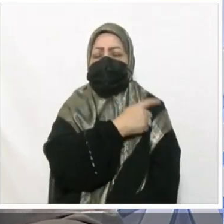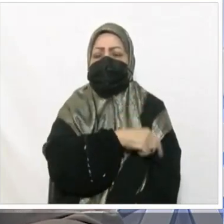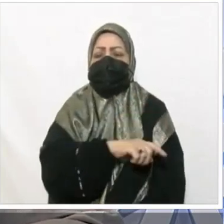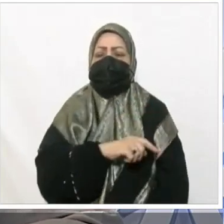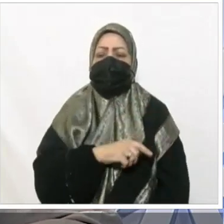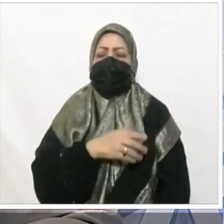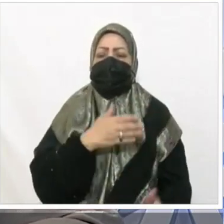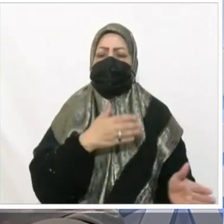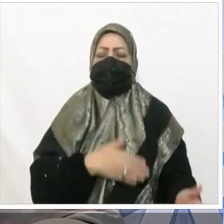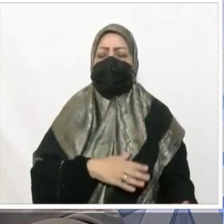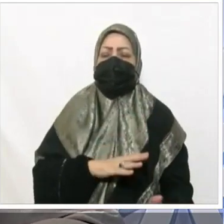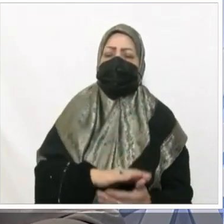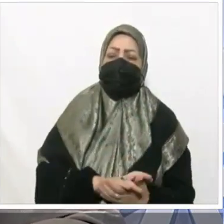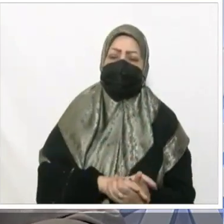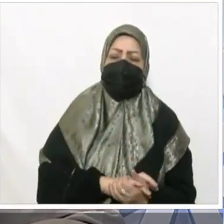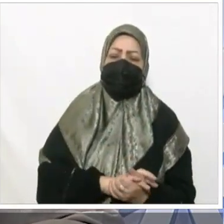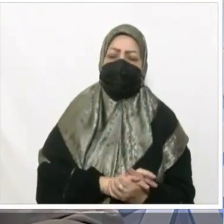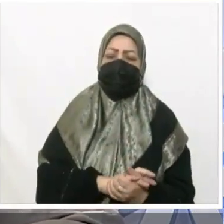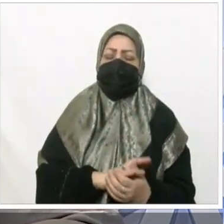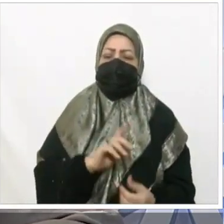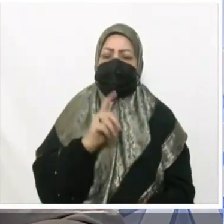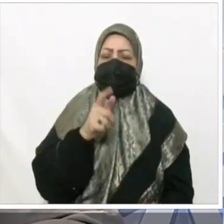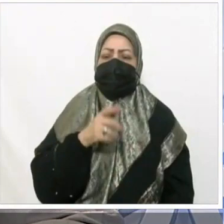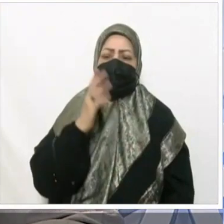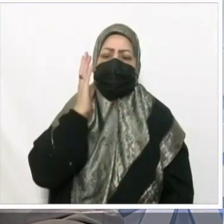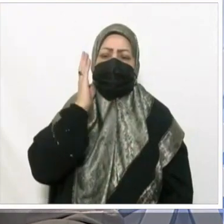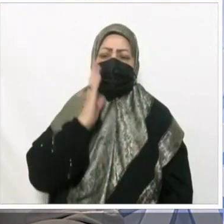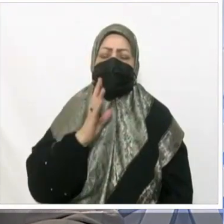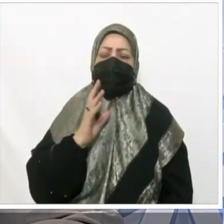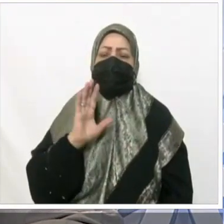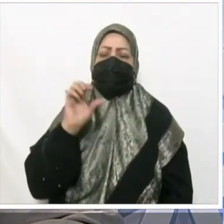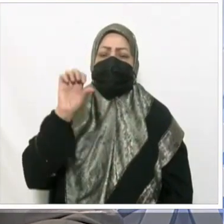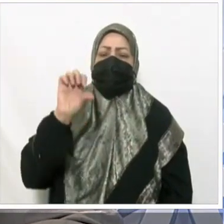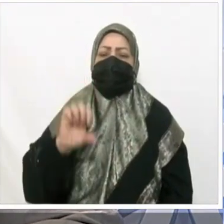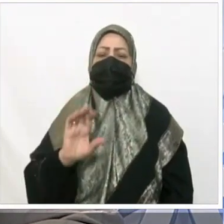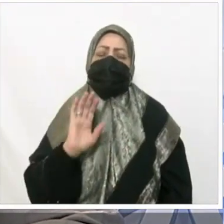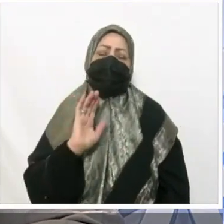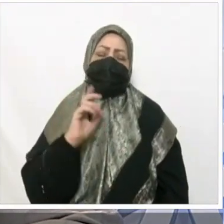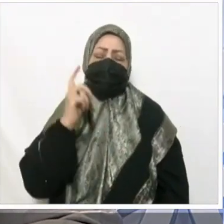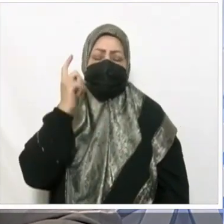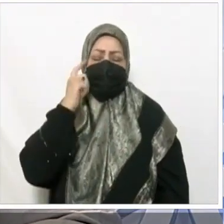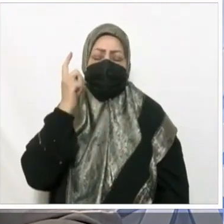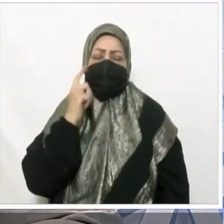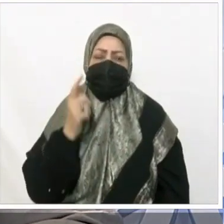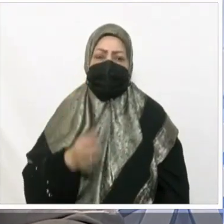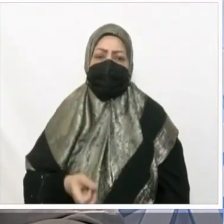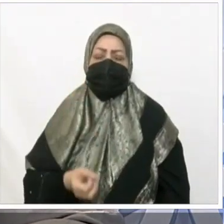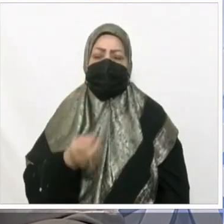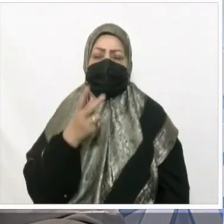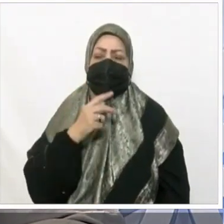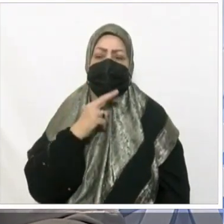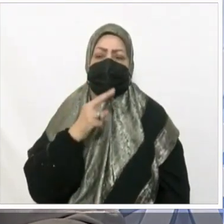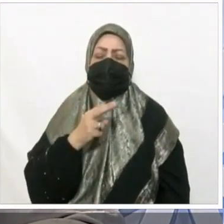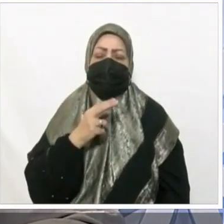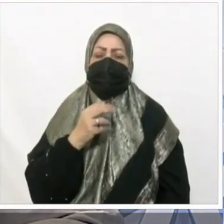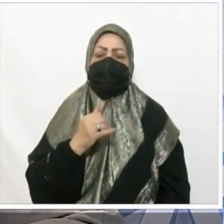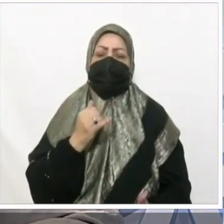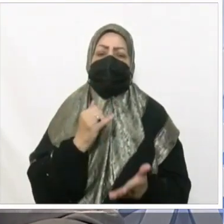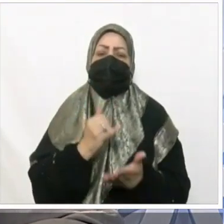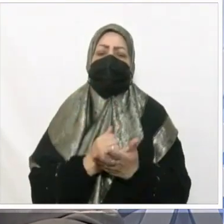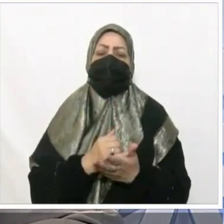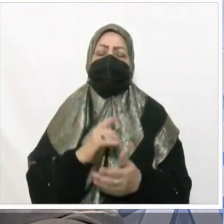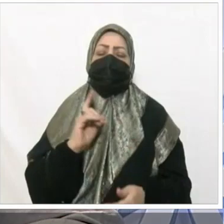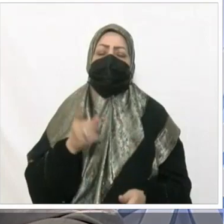صلاته باطلة أو لا، هذه لا أدري، لكن ما علمته منه يقينا أنه حكم بإثم من لم يغتسل